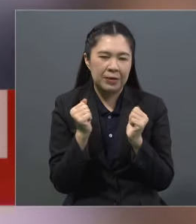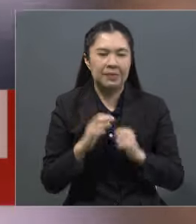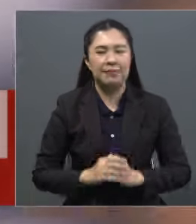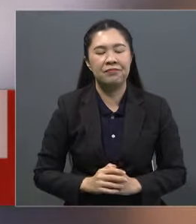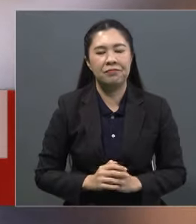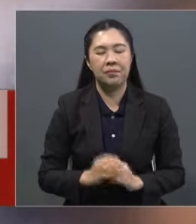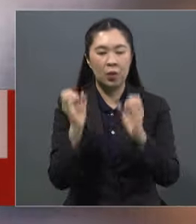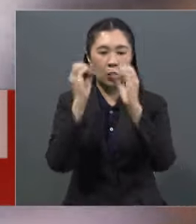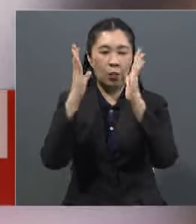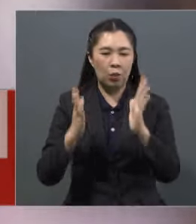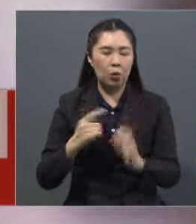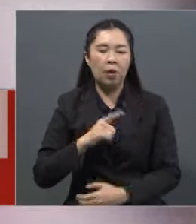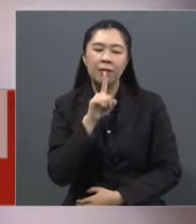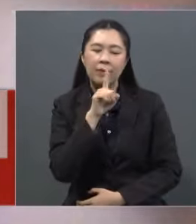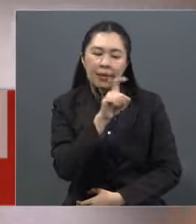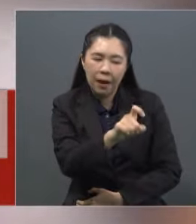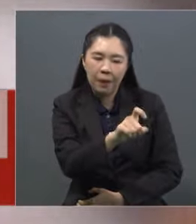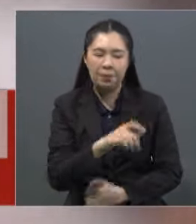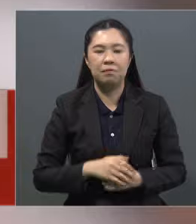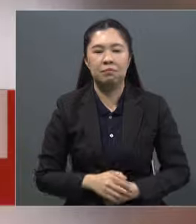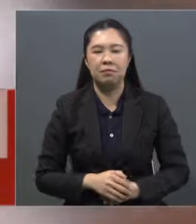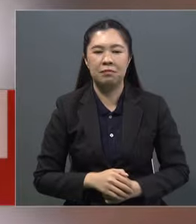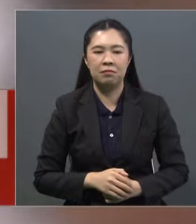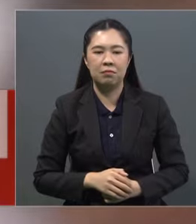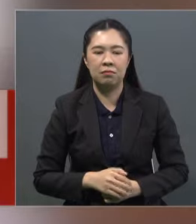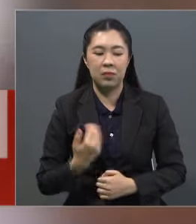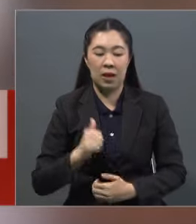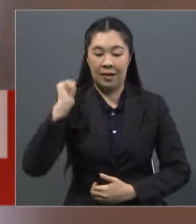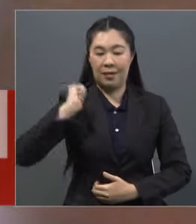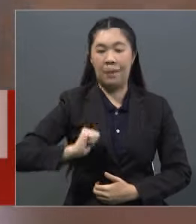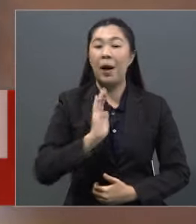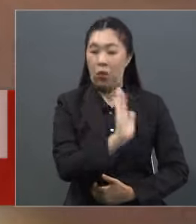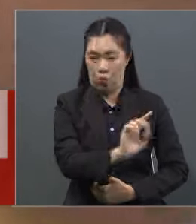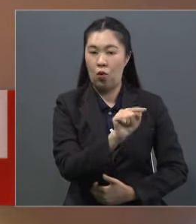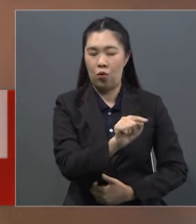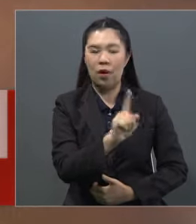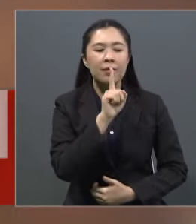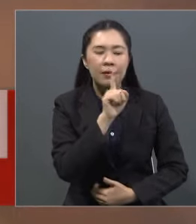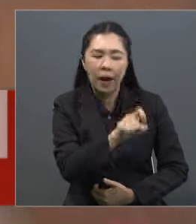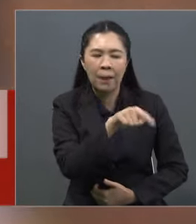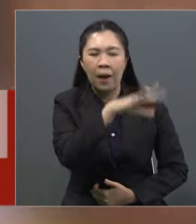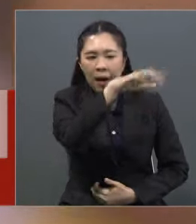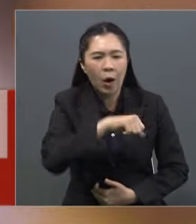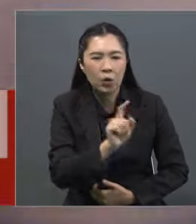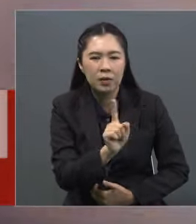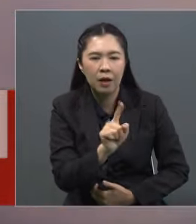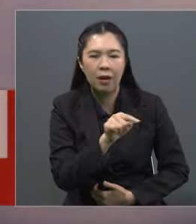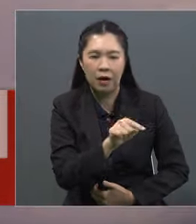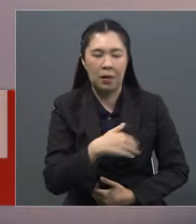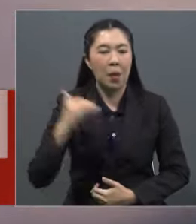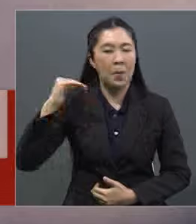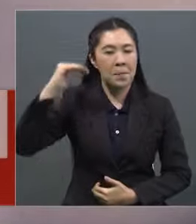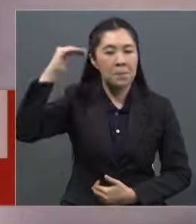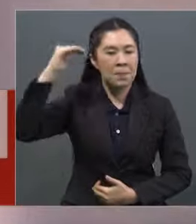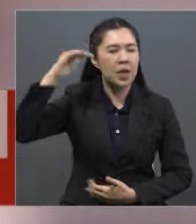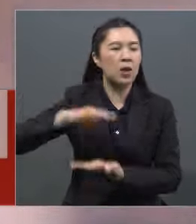ครูจึงถามเด็กอีกคนหนึ่งที่ครูพบในกระเป๋าแหละว่าเอ๊ะแล้วเอามาจากไหนเขาบอกว่ามีพี่คนหนึ่งในโร